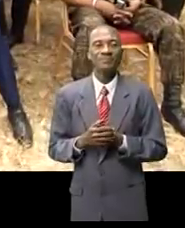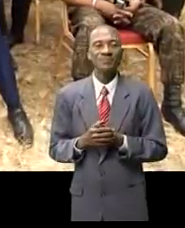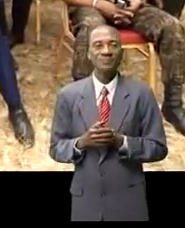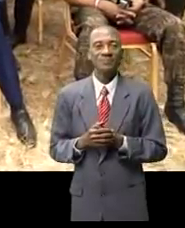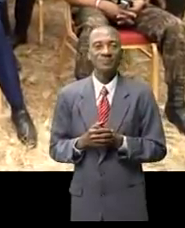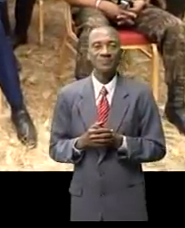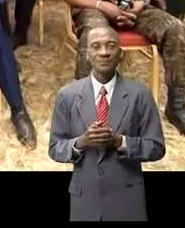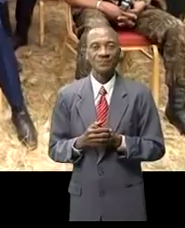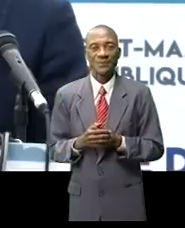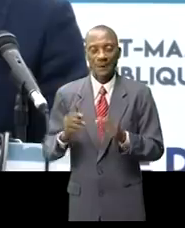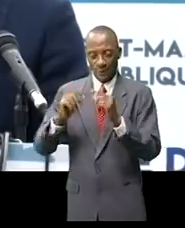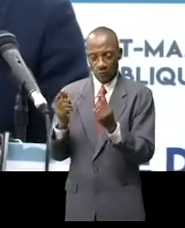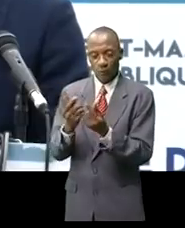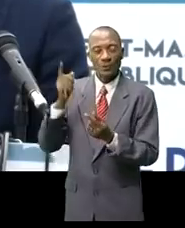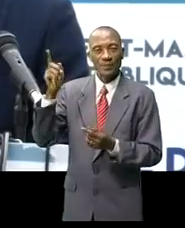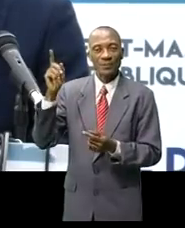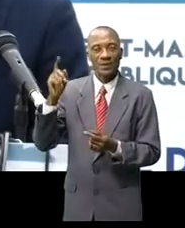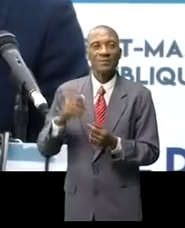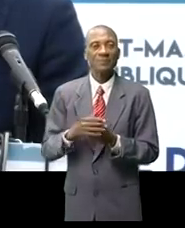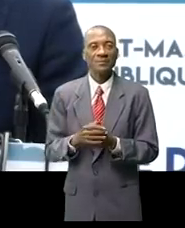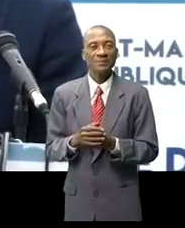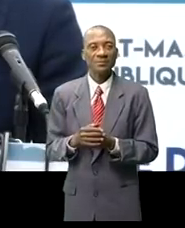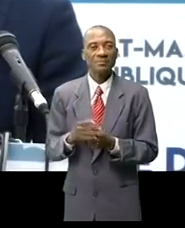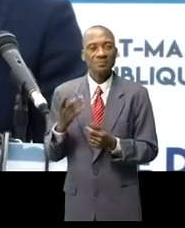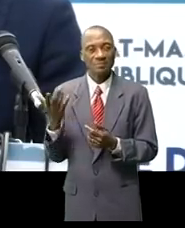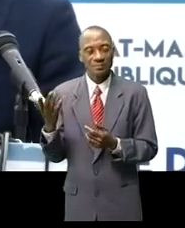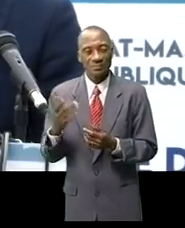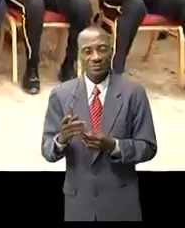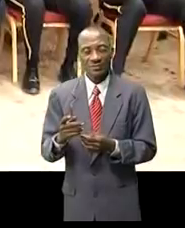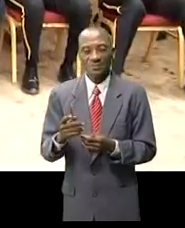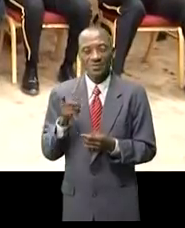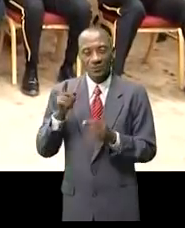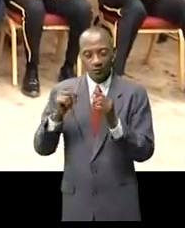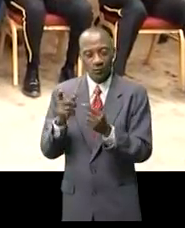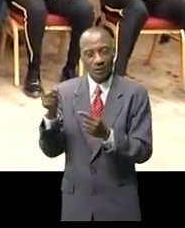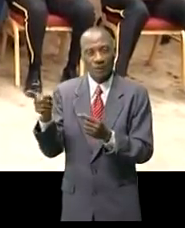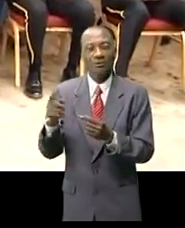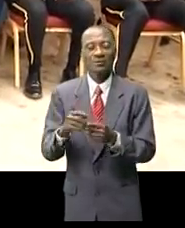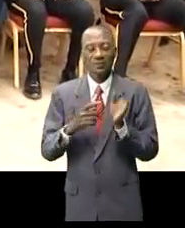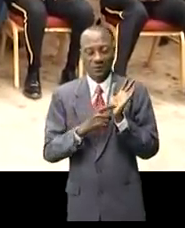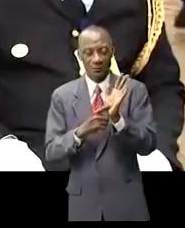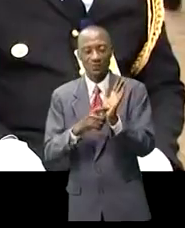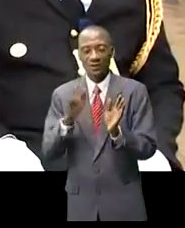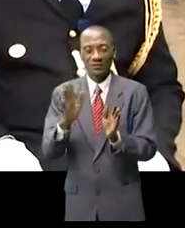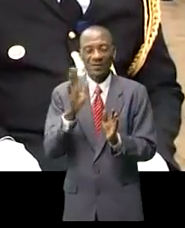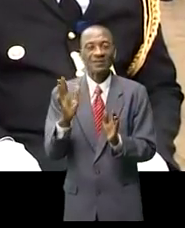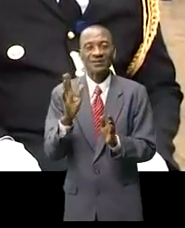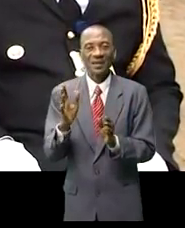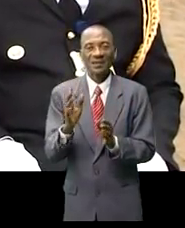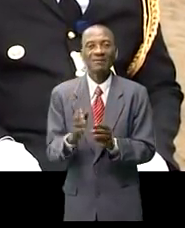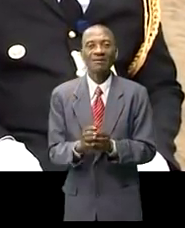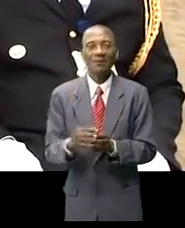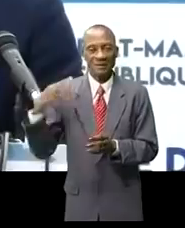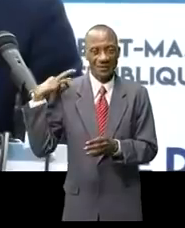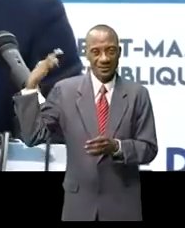Parrain de cette première promotion, le Conseil spécial du chef de l'État en matière de sécurité a présenté aux 25 lauréats les valeurs professionnelles attendues